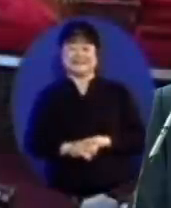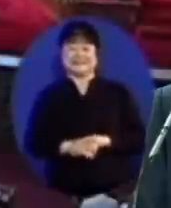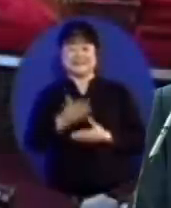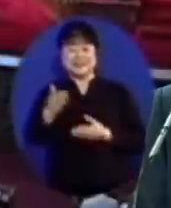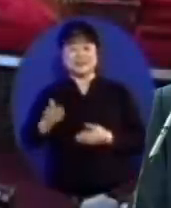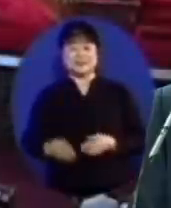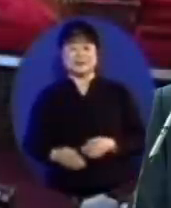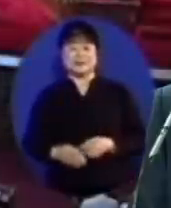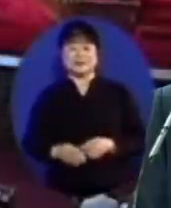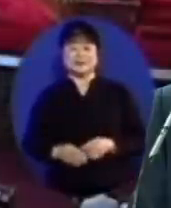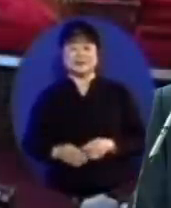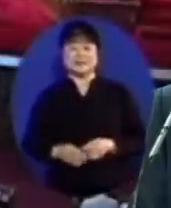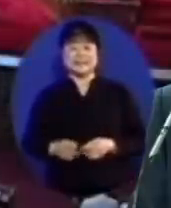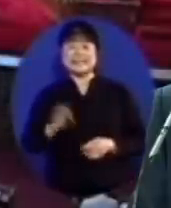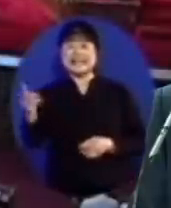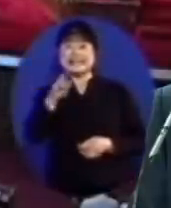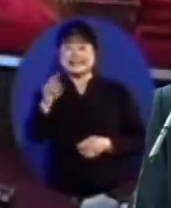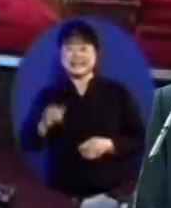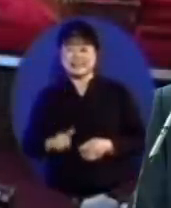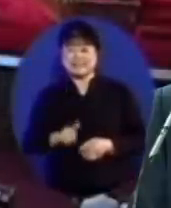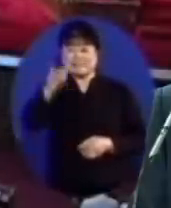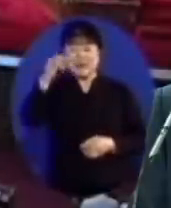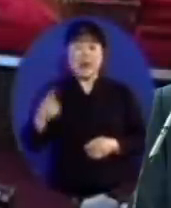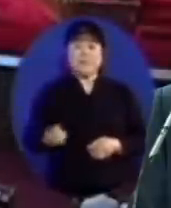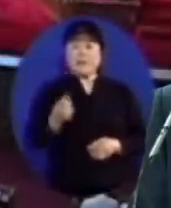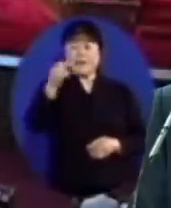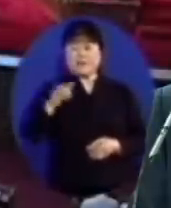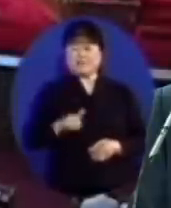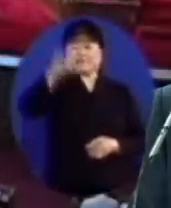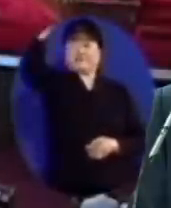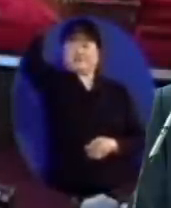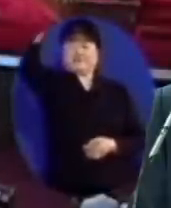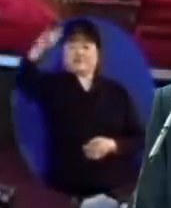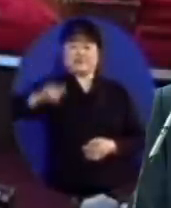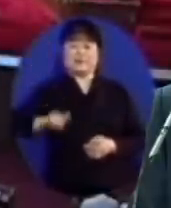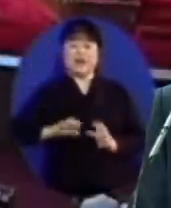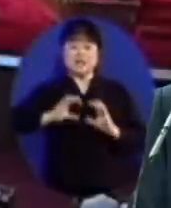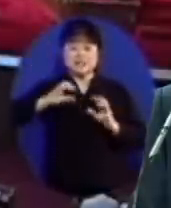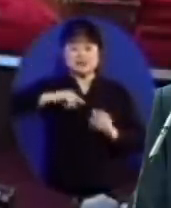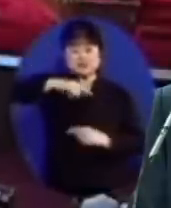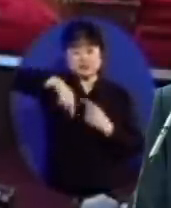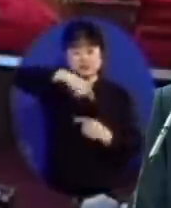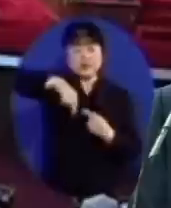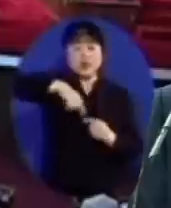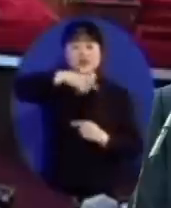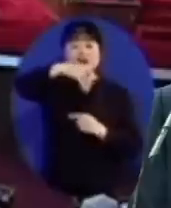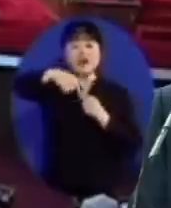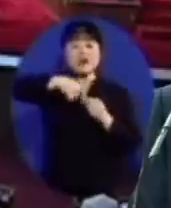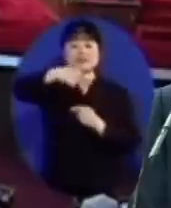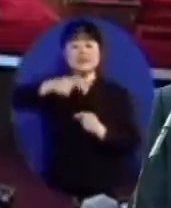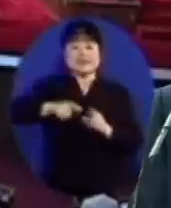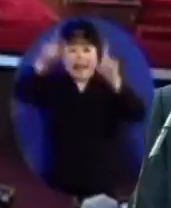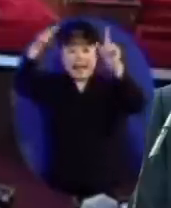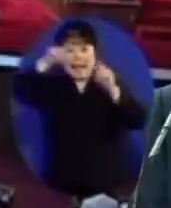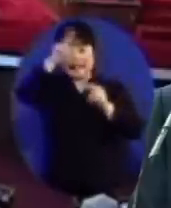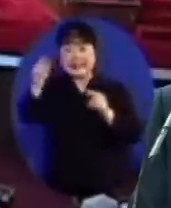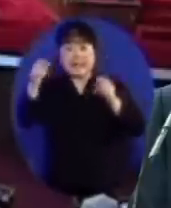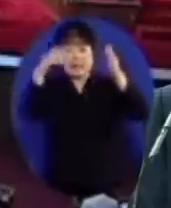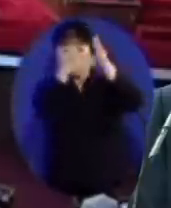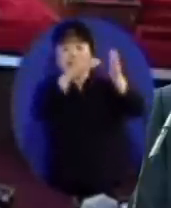여러분 제트기가 시속 960km 속도로 가면 지구를 단숨에 지나 16날이 되면 달에